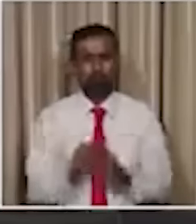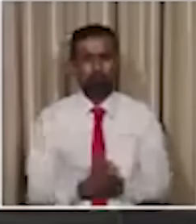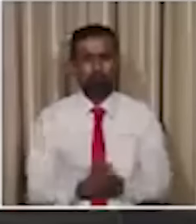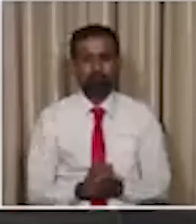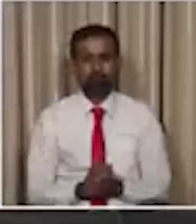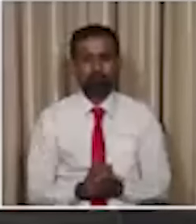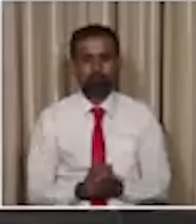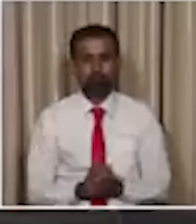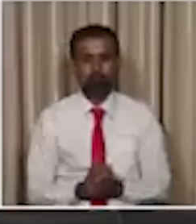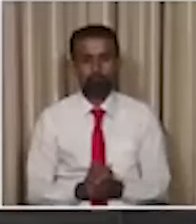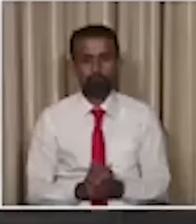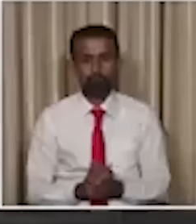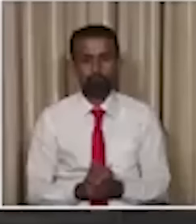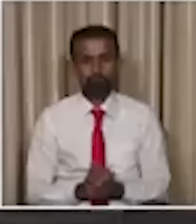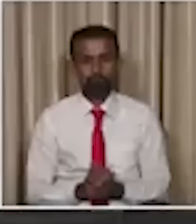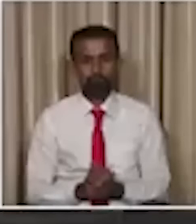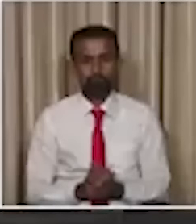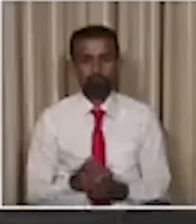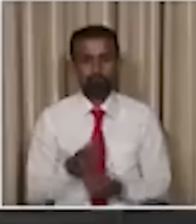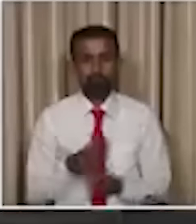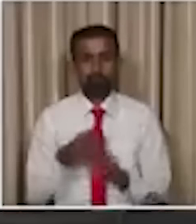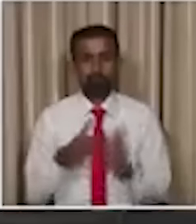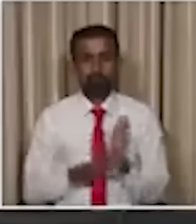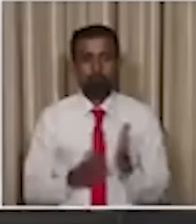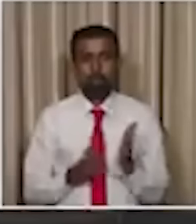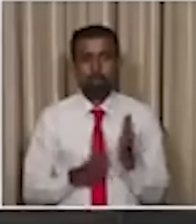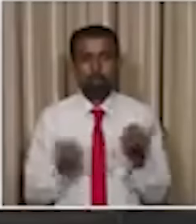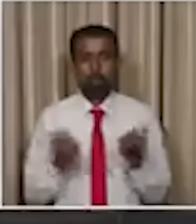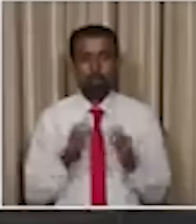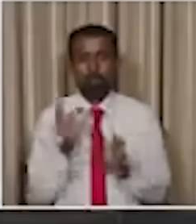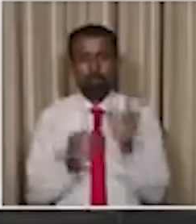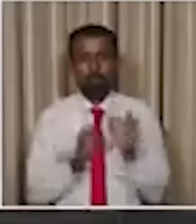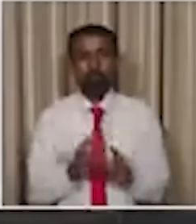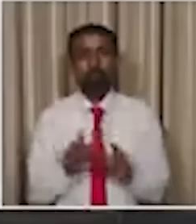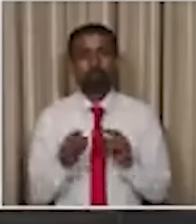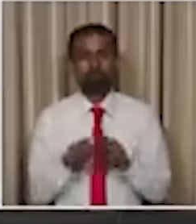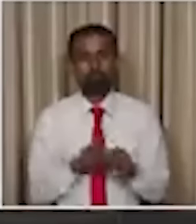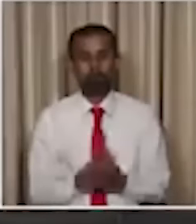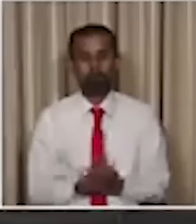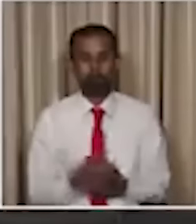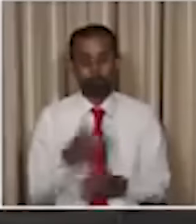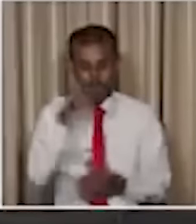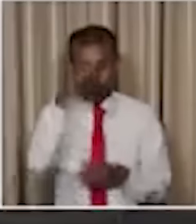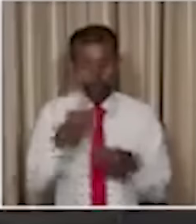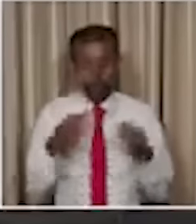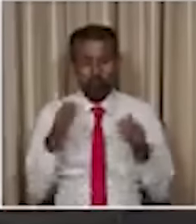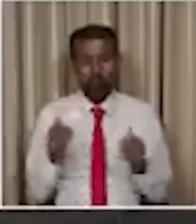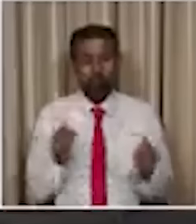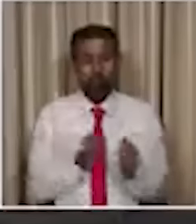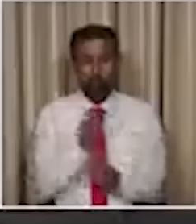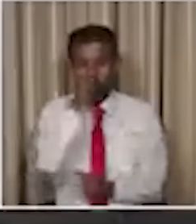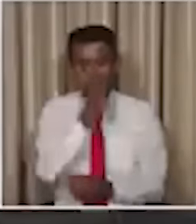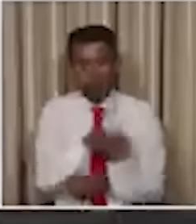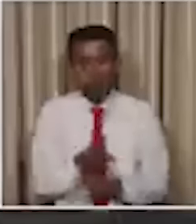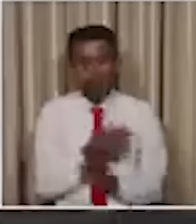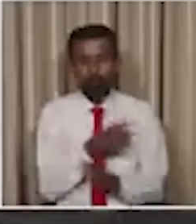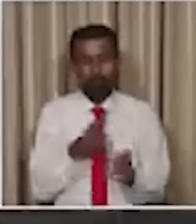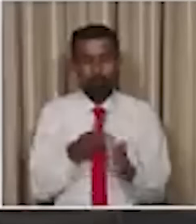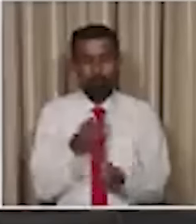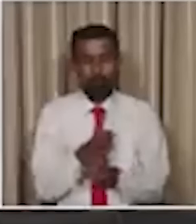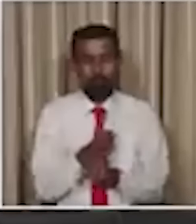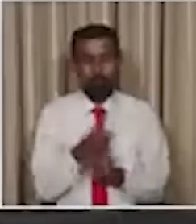කියලා තිබුණා. ඉතින් ඒ ගැලිනිගම ලොරිය කතාවේ ඒක. පාස්කු ප්‍රහාරයේ පිටපස මහ කුමන්ත්‍රණයක් යනුවෙන් හිටපු නීතිපති